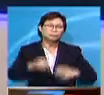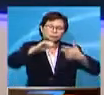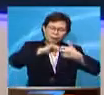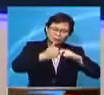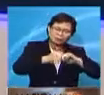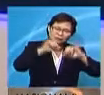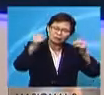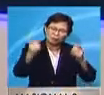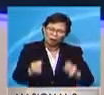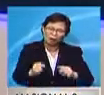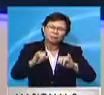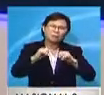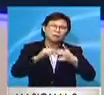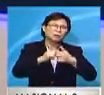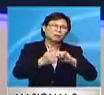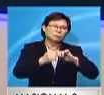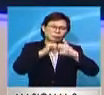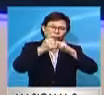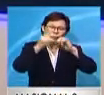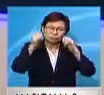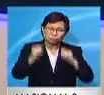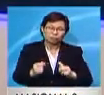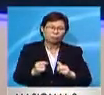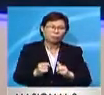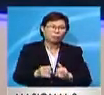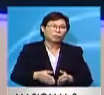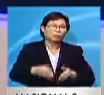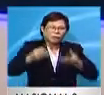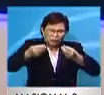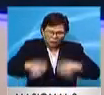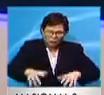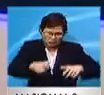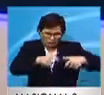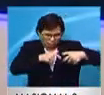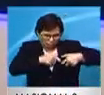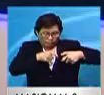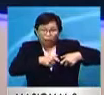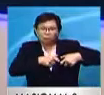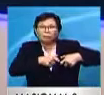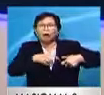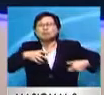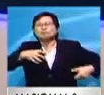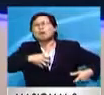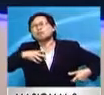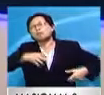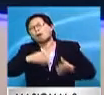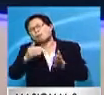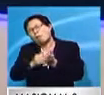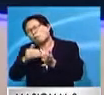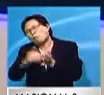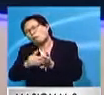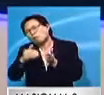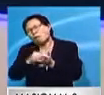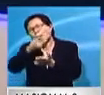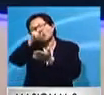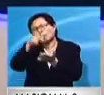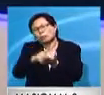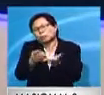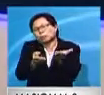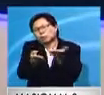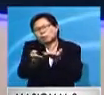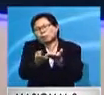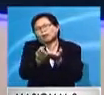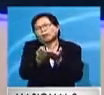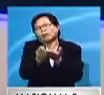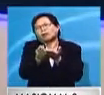masalah jemaah tersasar dari laluan dan kehilangan Lencana Haji antara aduan yang kerap diterima di pusat khidmat